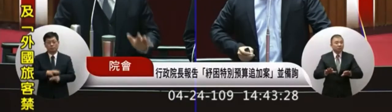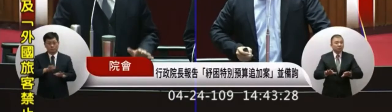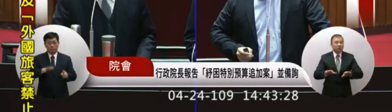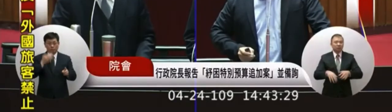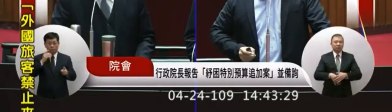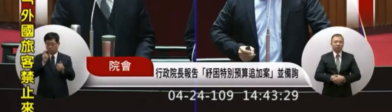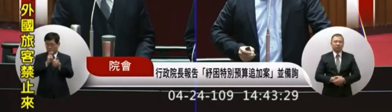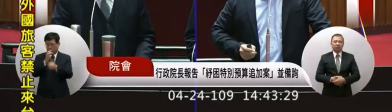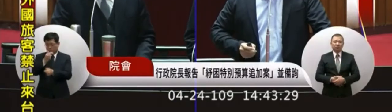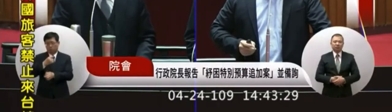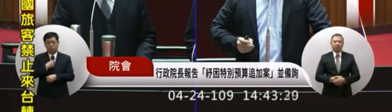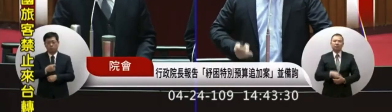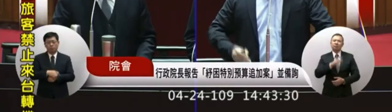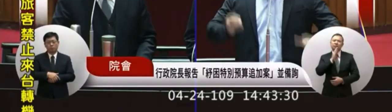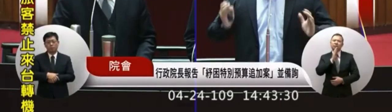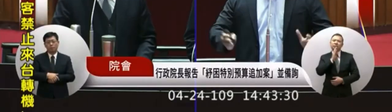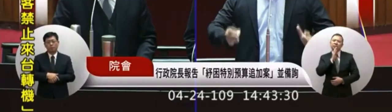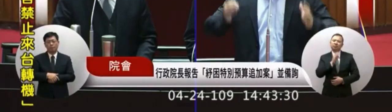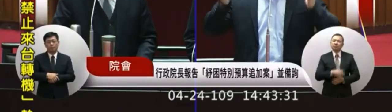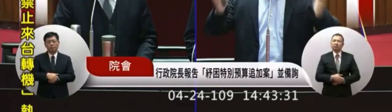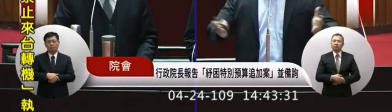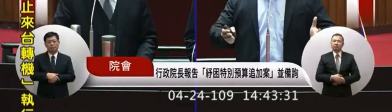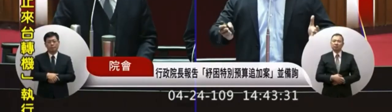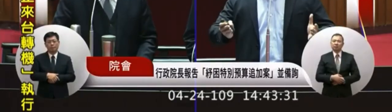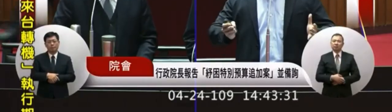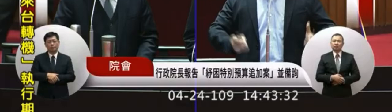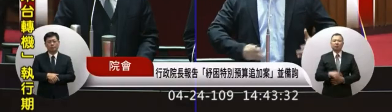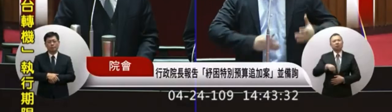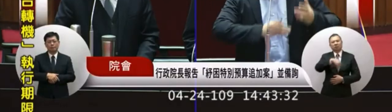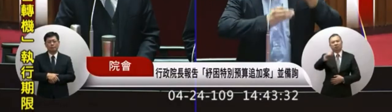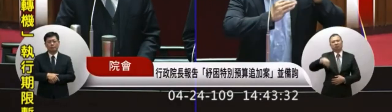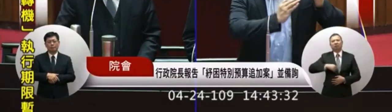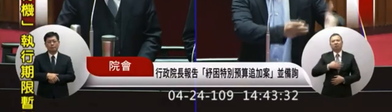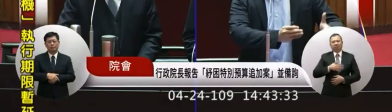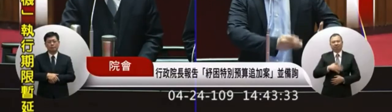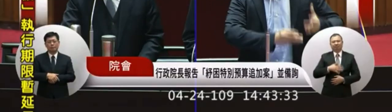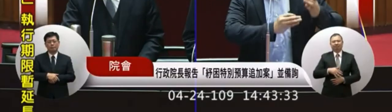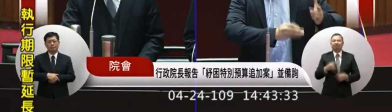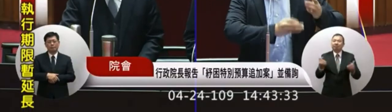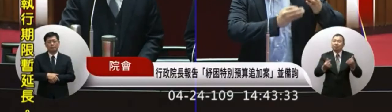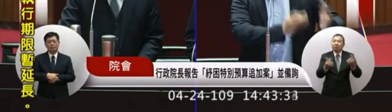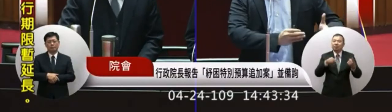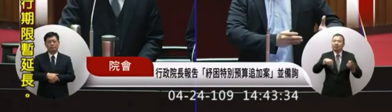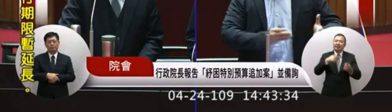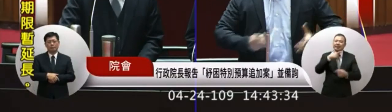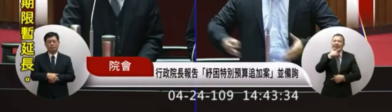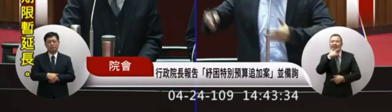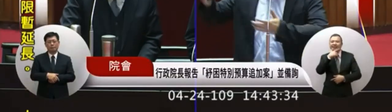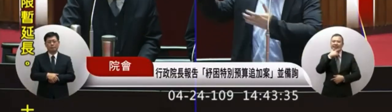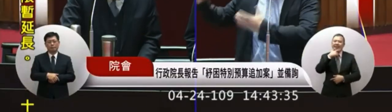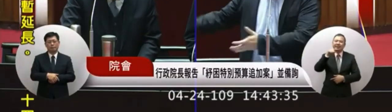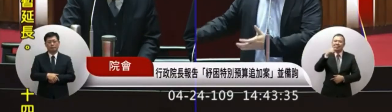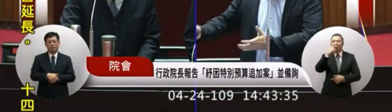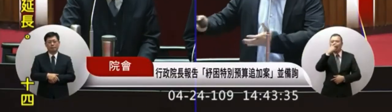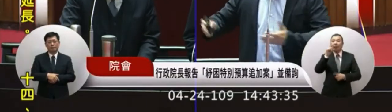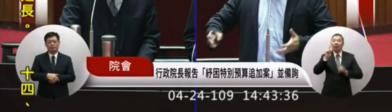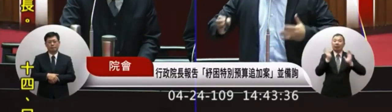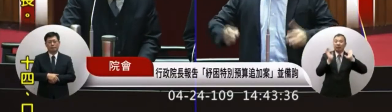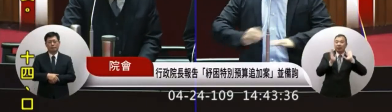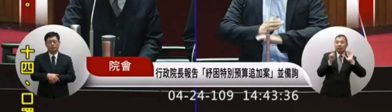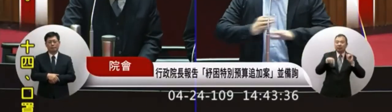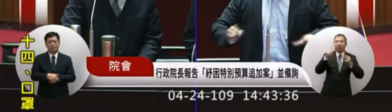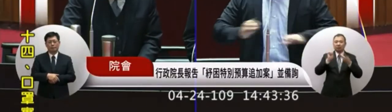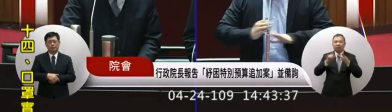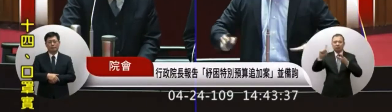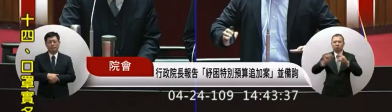务照顾够了。 是。就是讲，即届咱嘛了解吼，像讲伊即个喜憨儿的饼干，也是讲即个洗车工厂